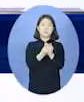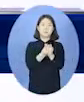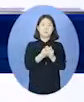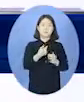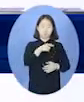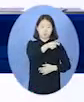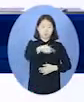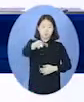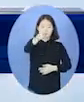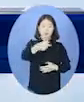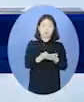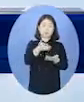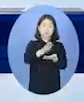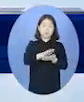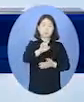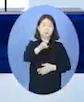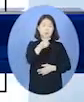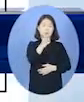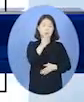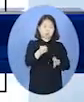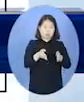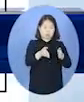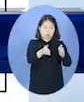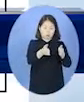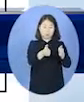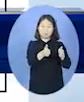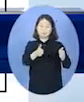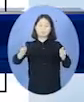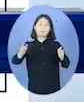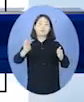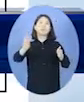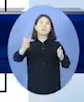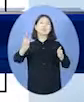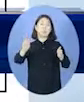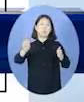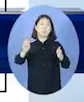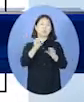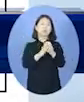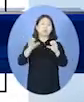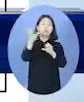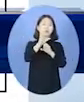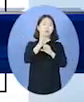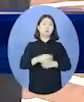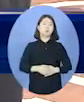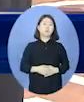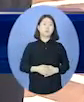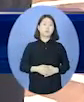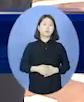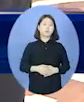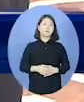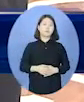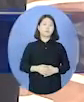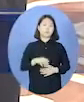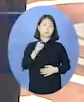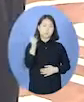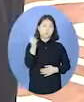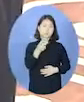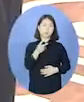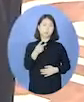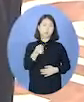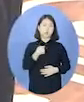공사를 마무리했습니다. 교차로를 개선하고 130m의 차로를 폭 3m로 1개 차선을 추가